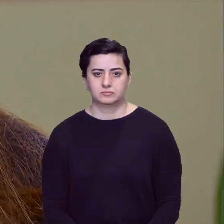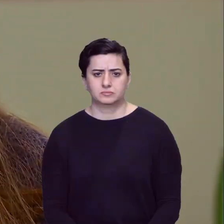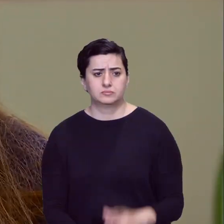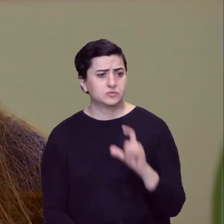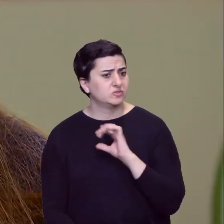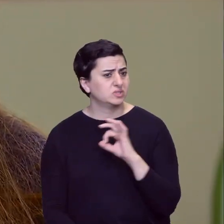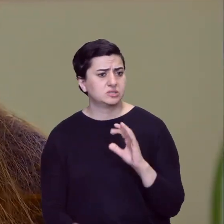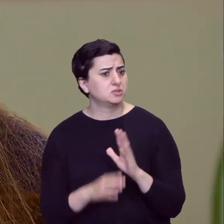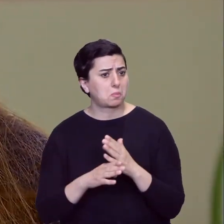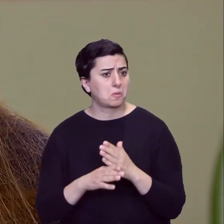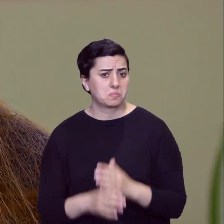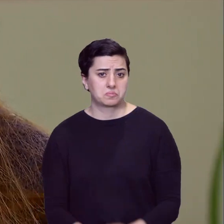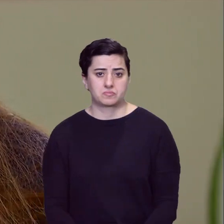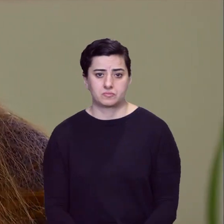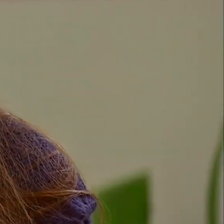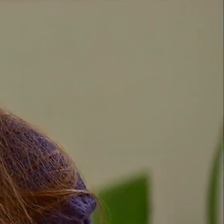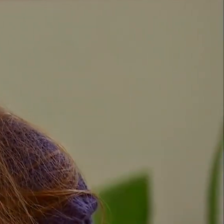Niye cevap vermiyor ki acaba?